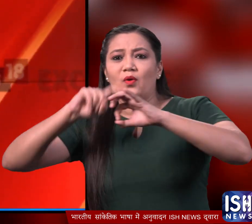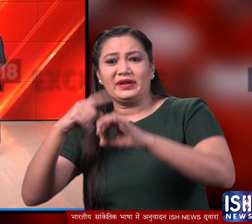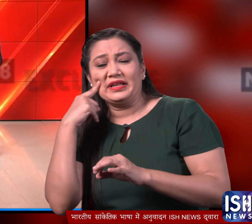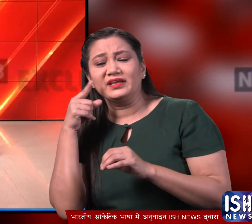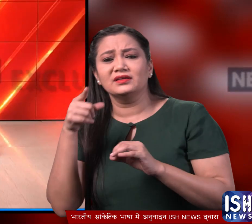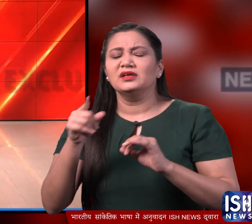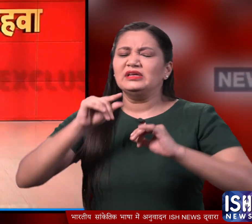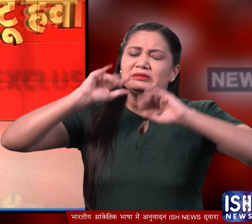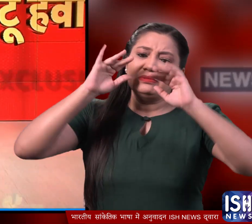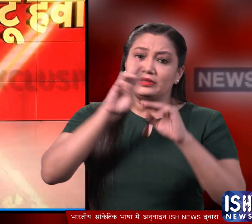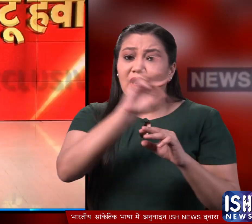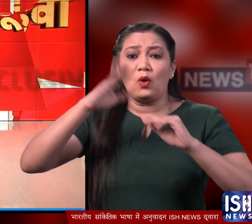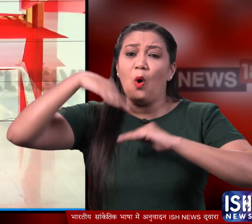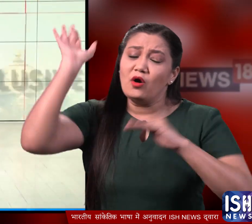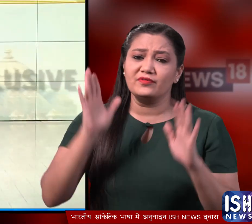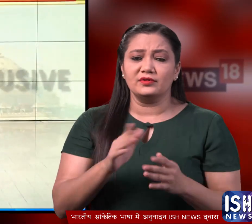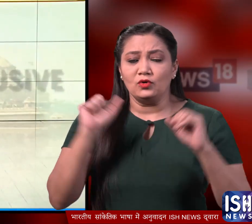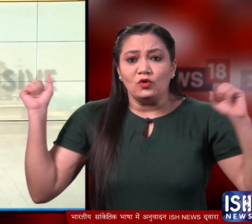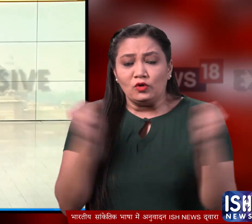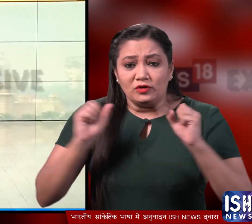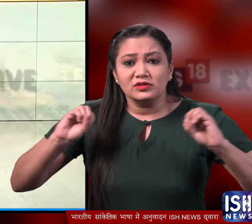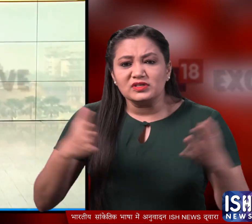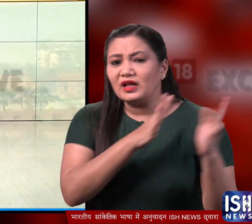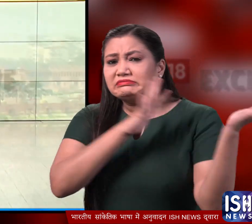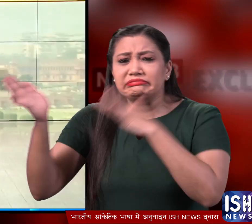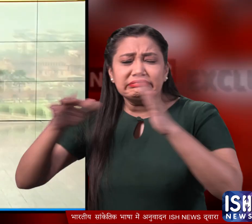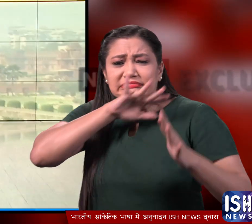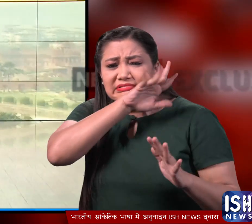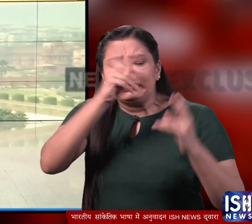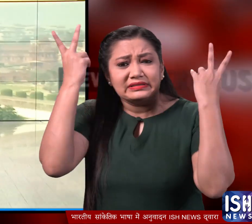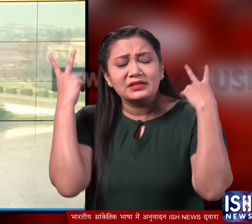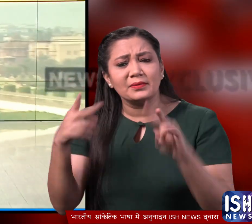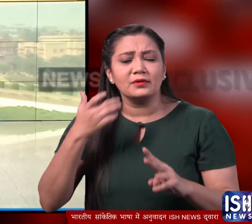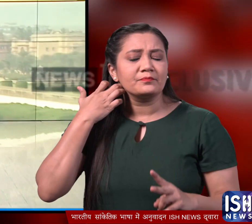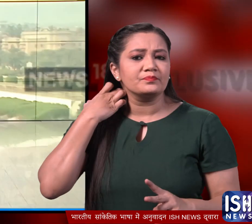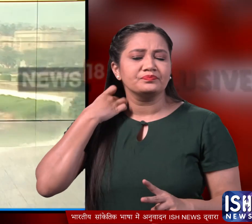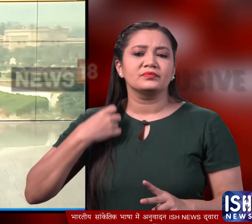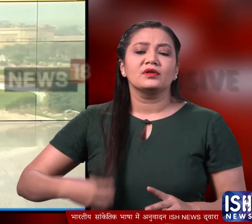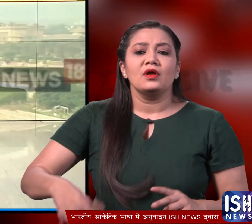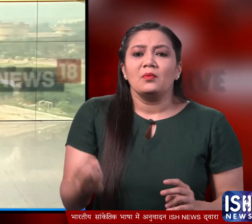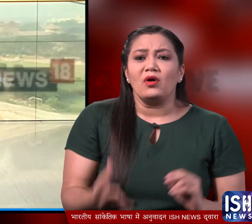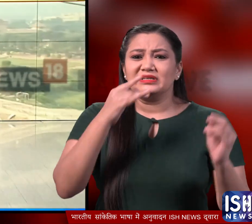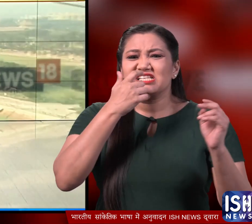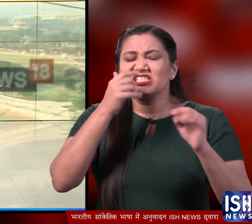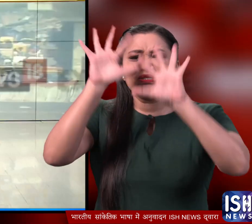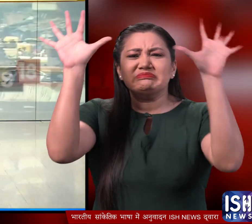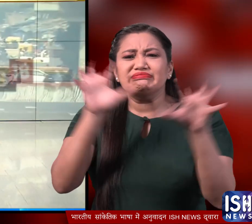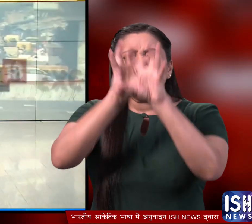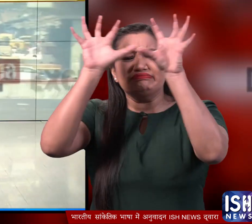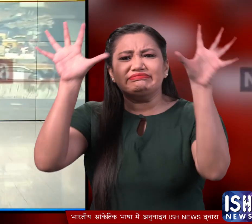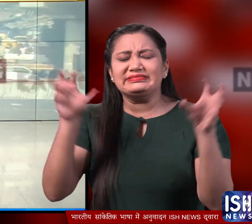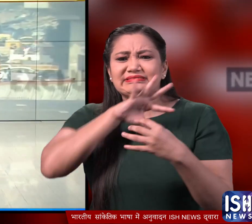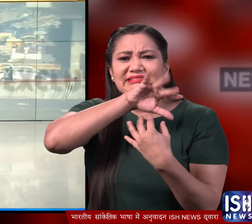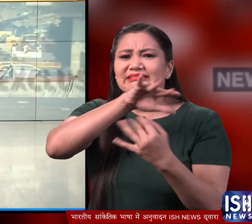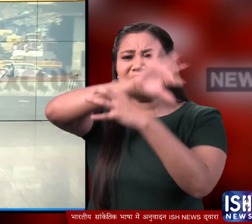کے پار ریکارڈ کیا گیا جس کا مطلب یہ کہ سردیاں شروع ہوتے ہی ہوا بہت خراب ہو گئے صبح کے وقت آسمان میں دھوئے والا کوہرہ